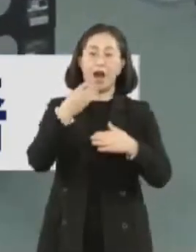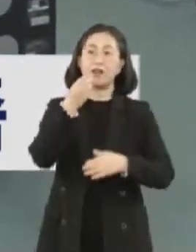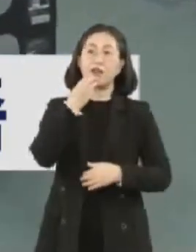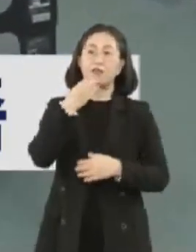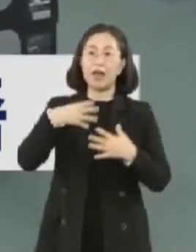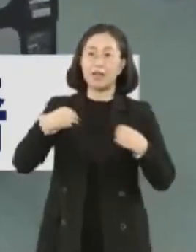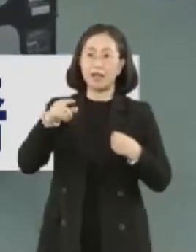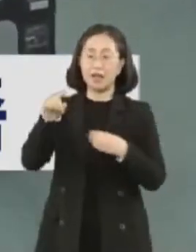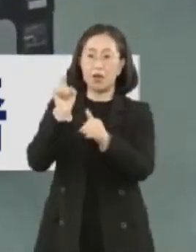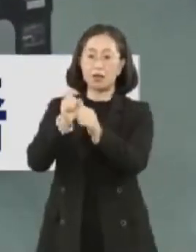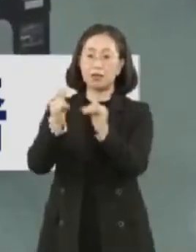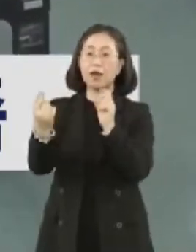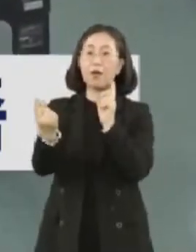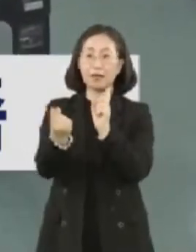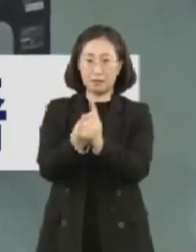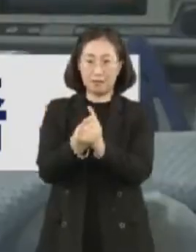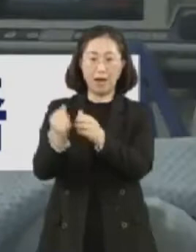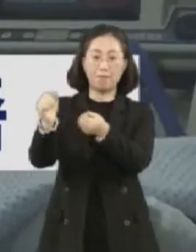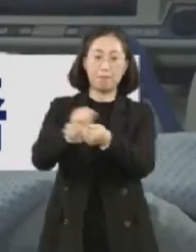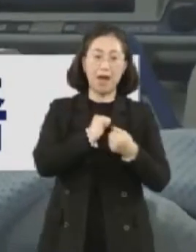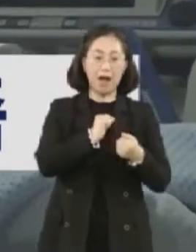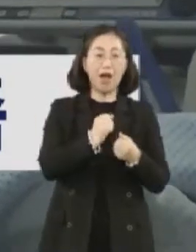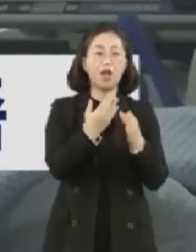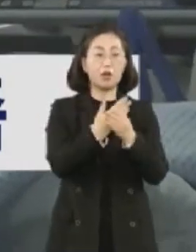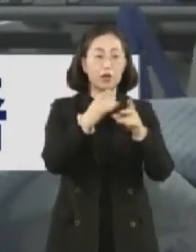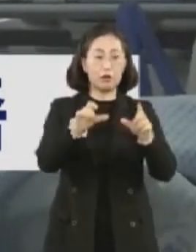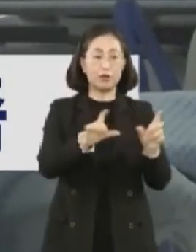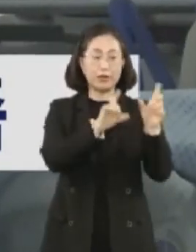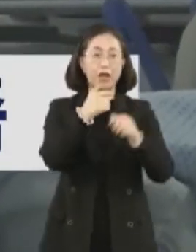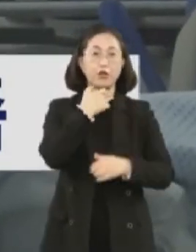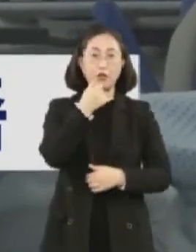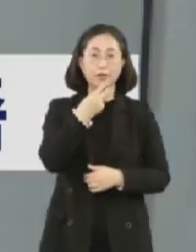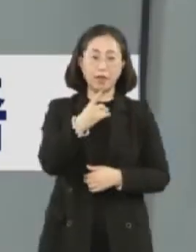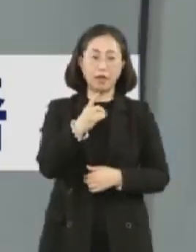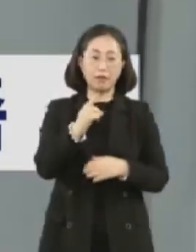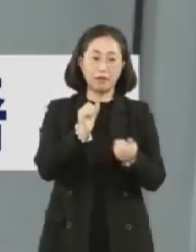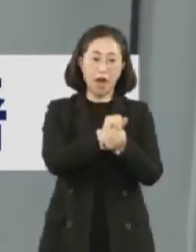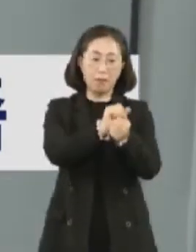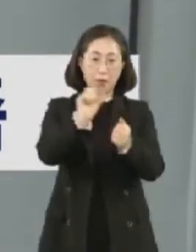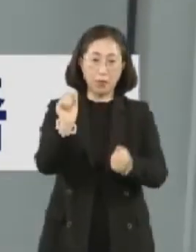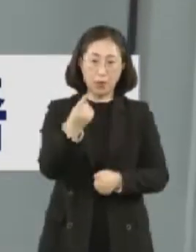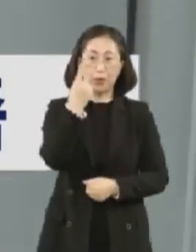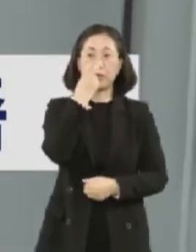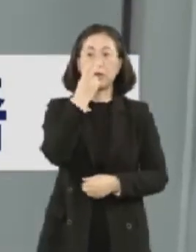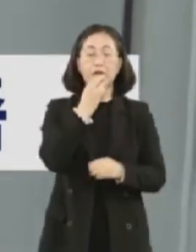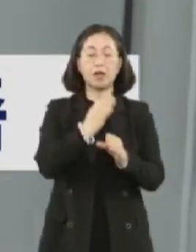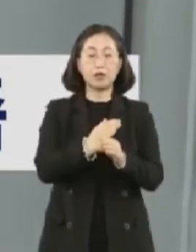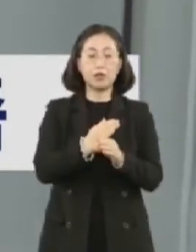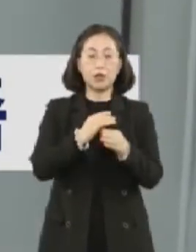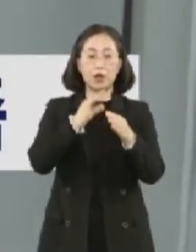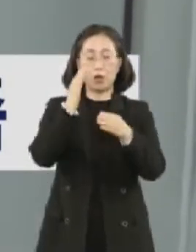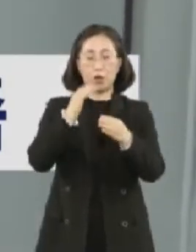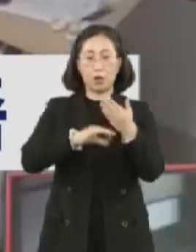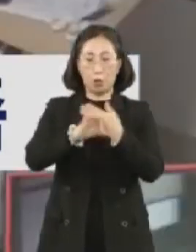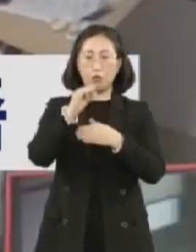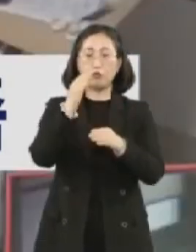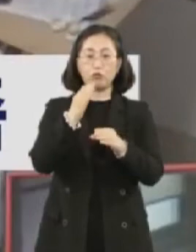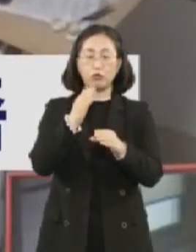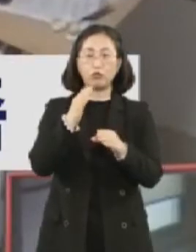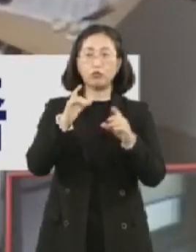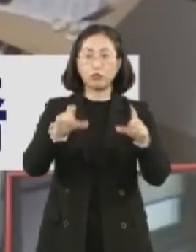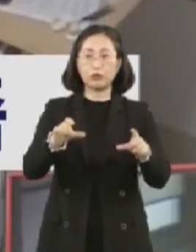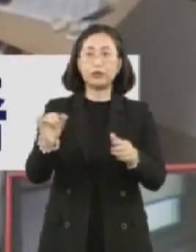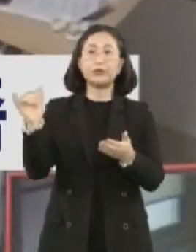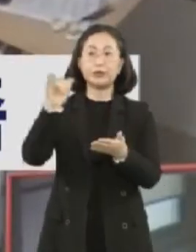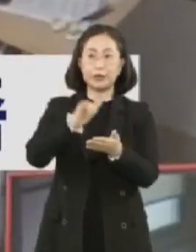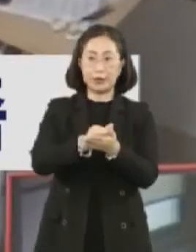확장자 와 접촉한 걸로 드러났고 유성구 거죠 60대는 감염 경로를 조사 중이며 동구 거죠 40대는 요르단이 꼭